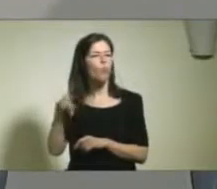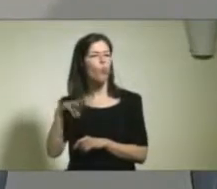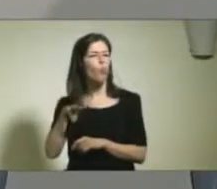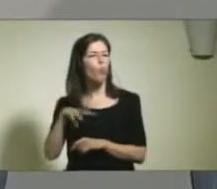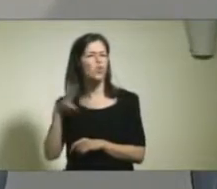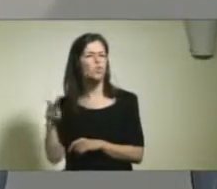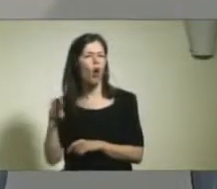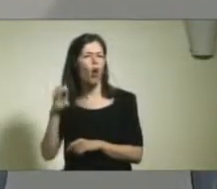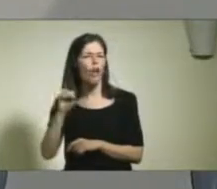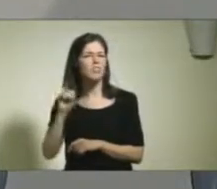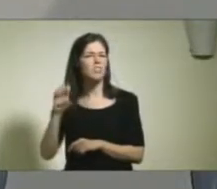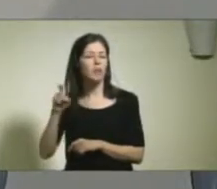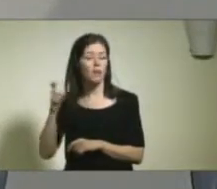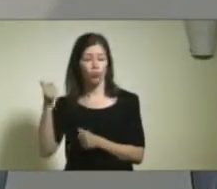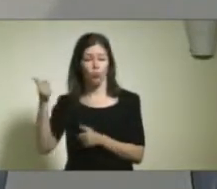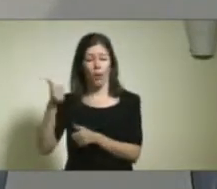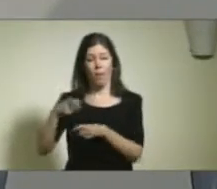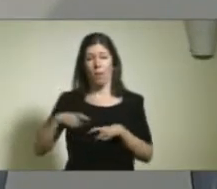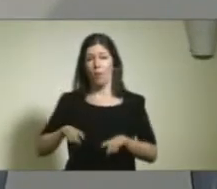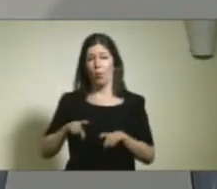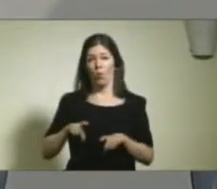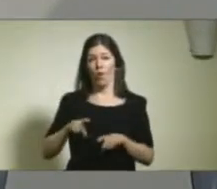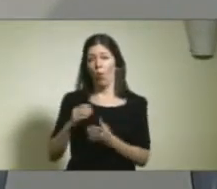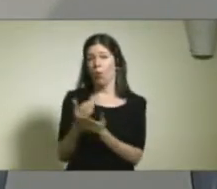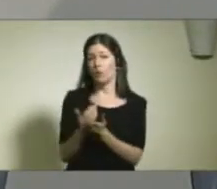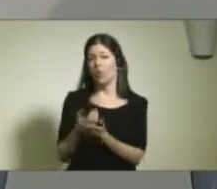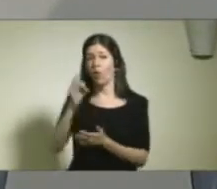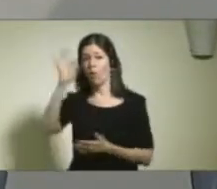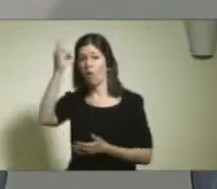conservateur fédéral. Donc on va